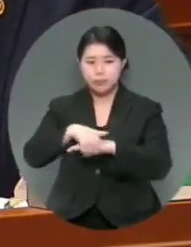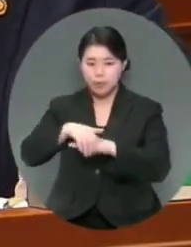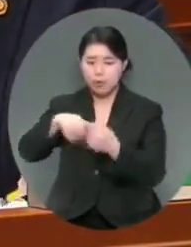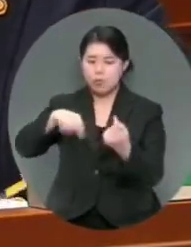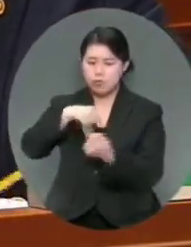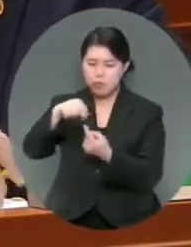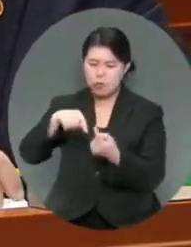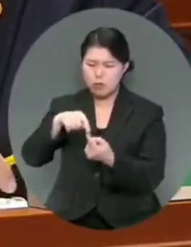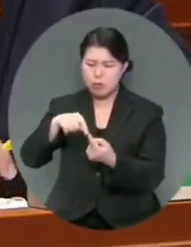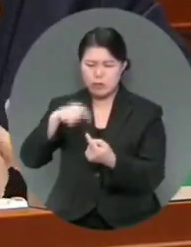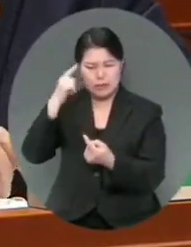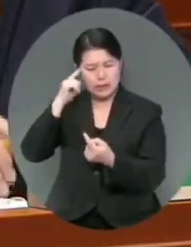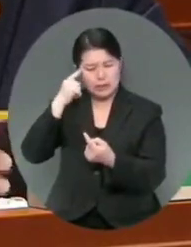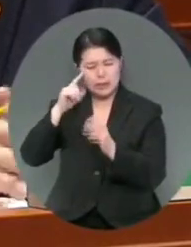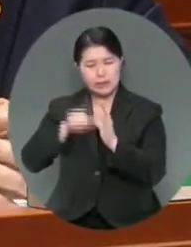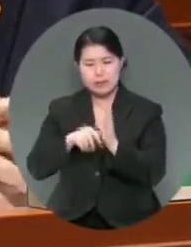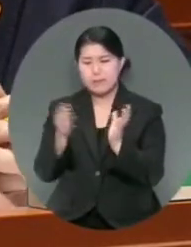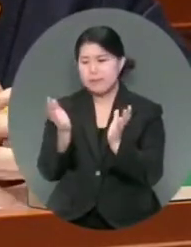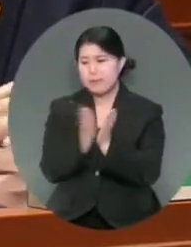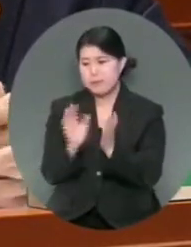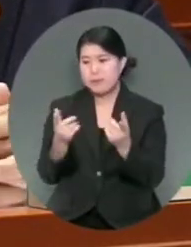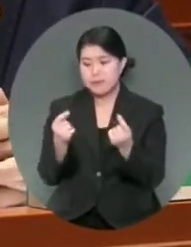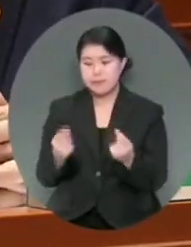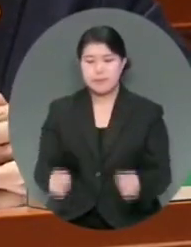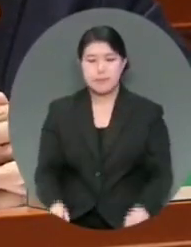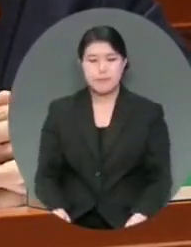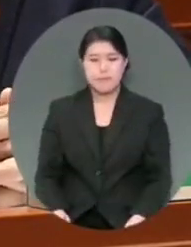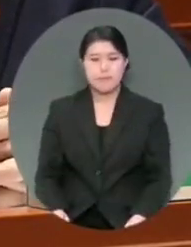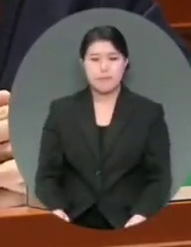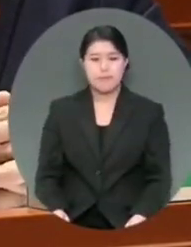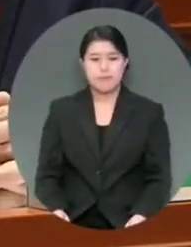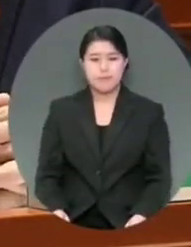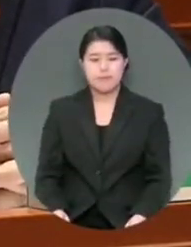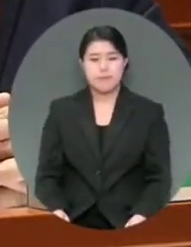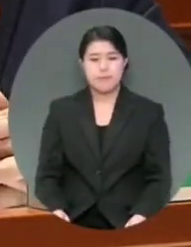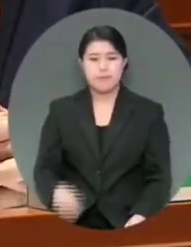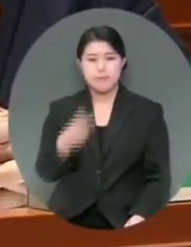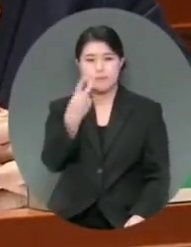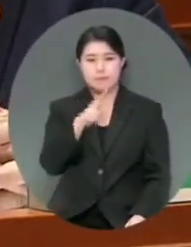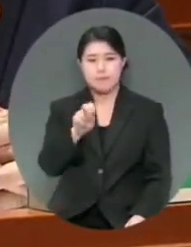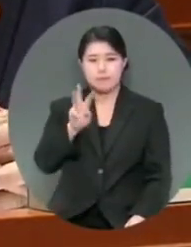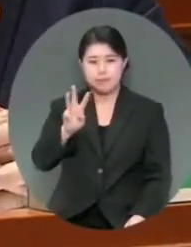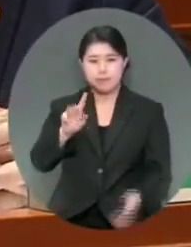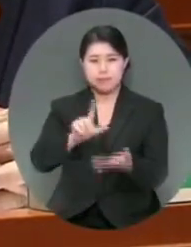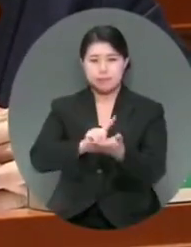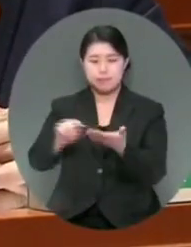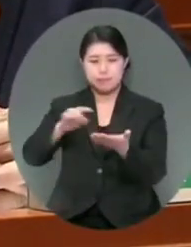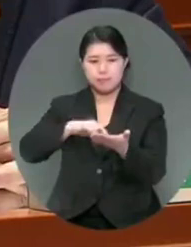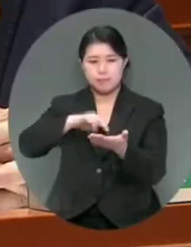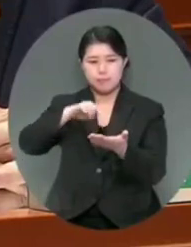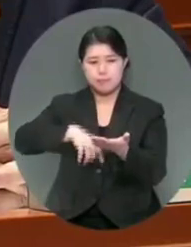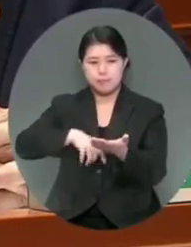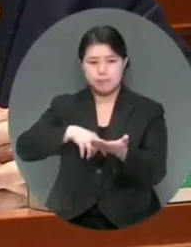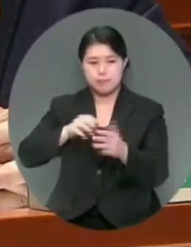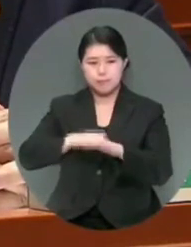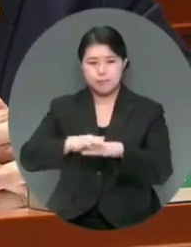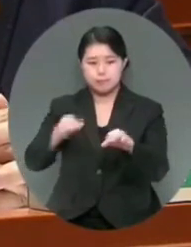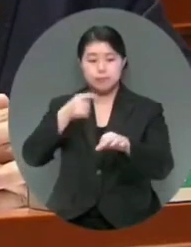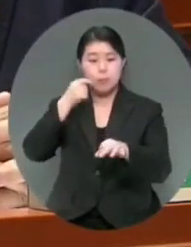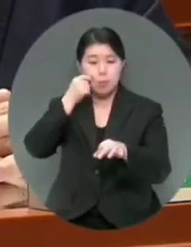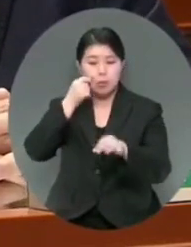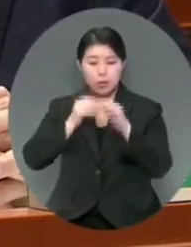때 적절하지 않다 이렇게 지적을 하고 있습니다. 2023년도 지방교부세 미교부액은 어느